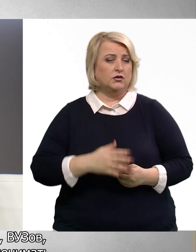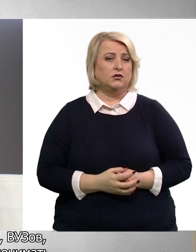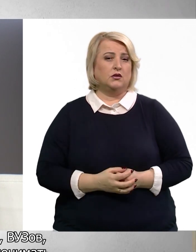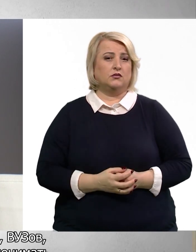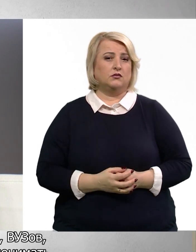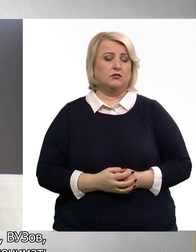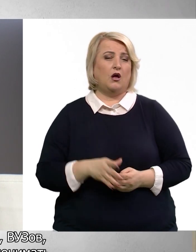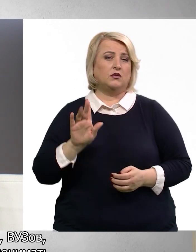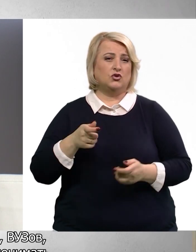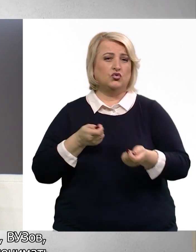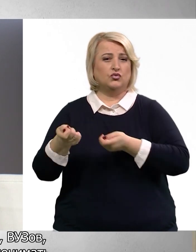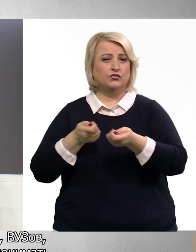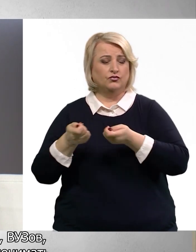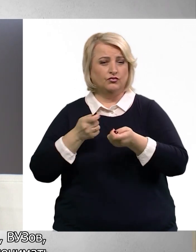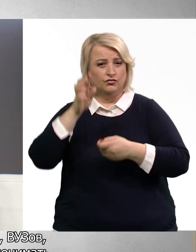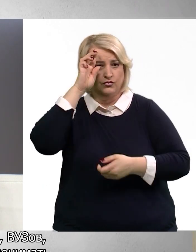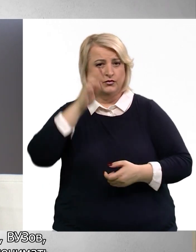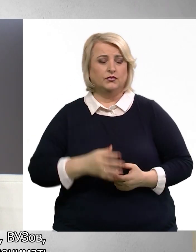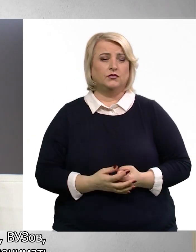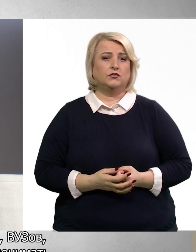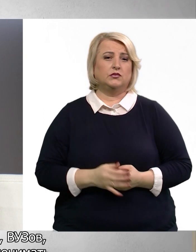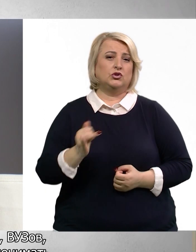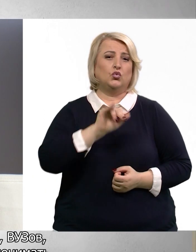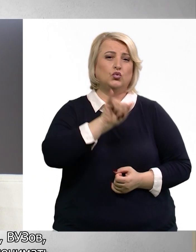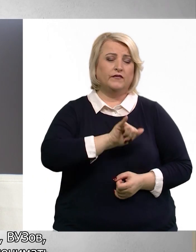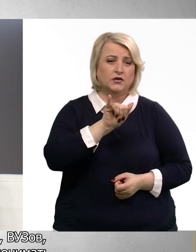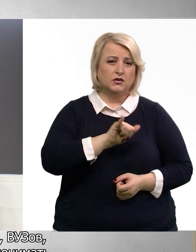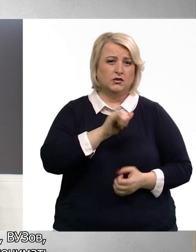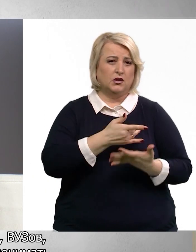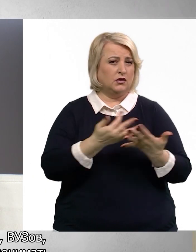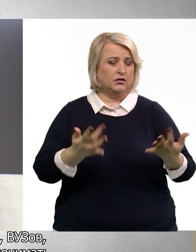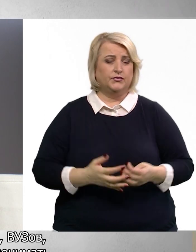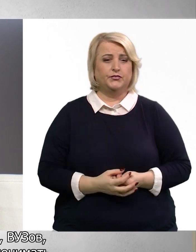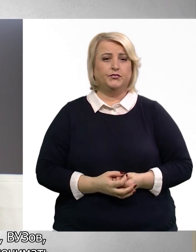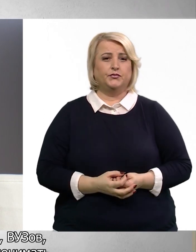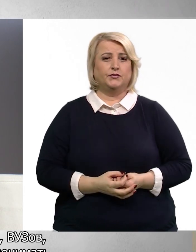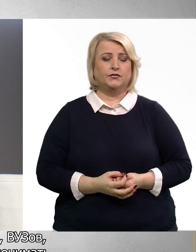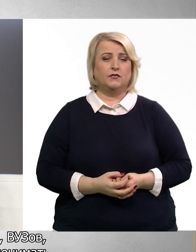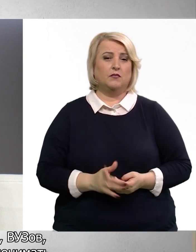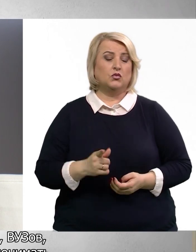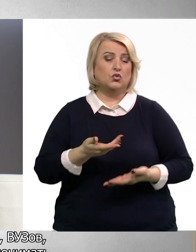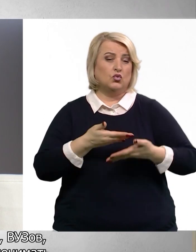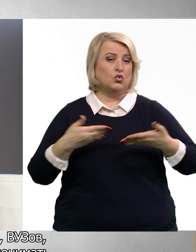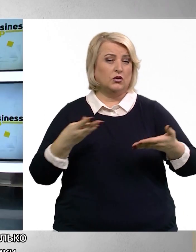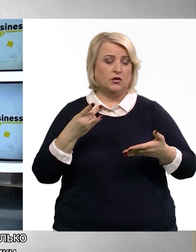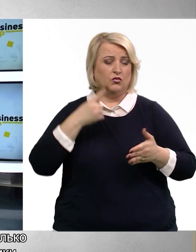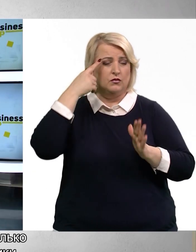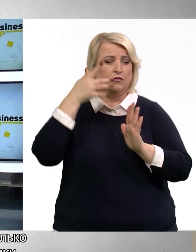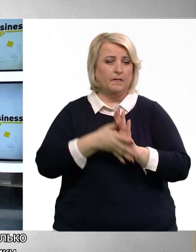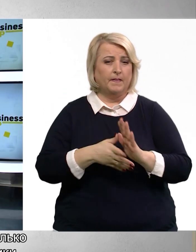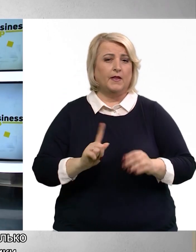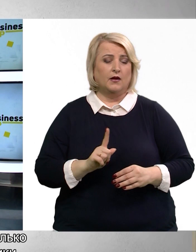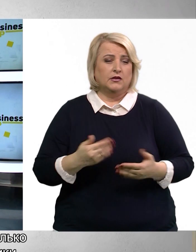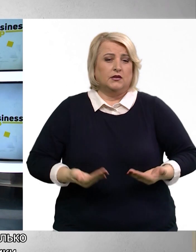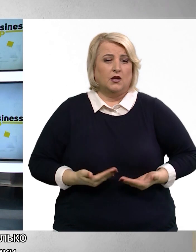și a autorităților și a universităților, pentru că noi trebuie să ne dăm foarte bine seama că